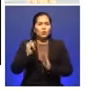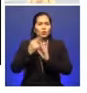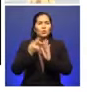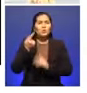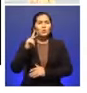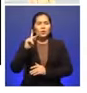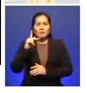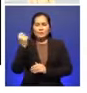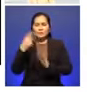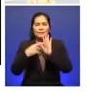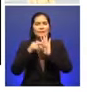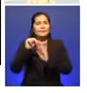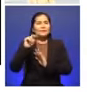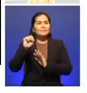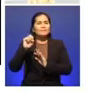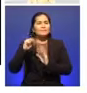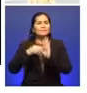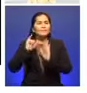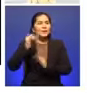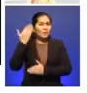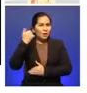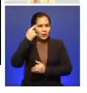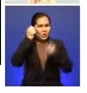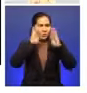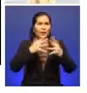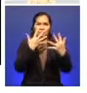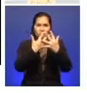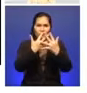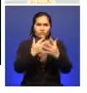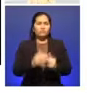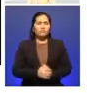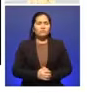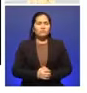ะมันก็มีความพยายามที่จะออกแบบเรือนจำหัวใจของการออก